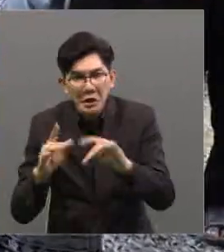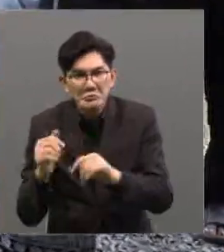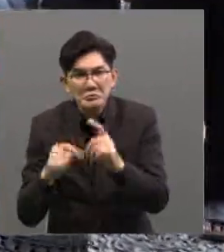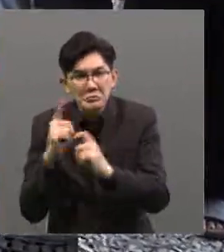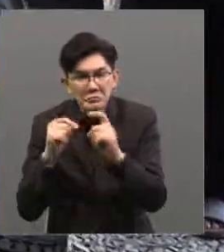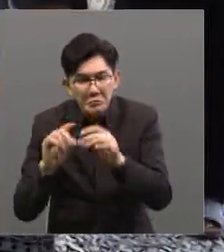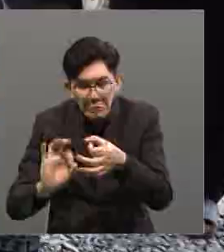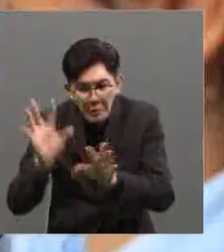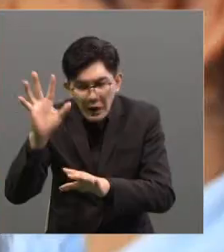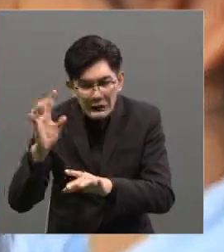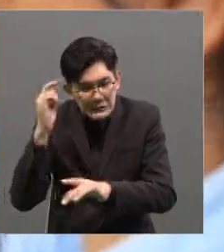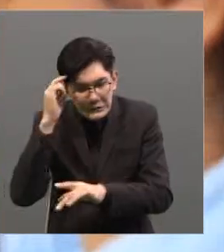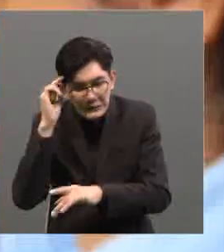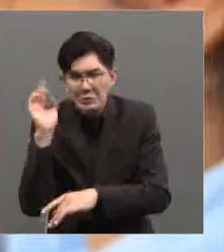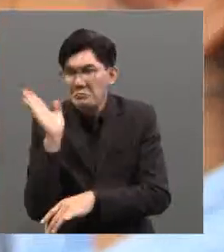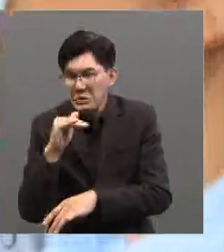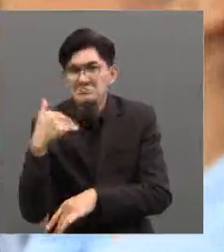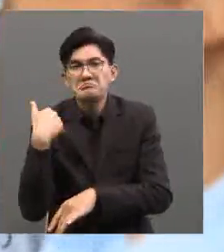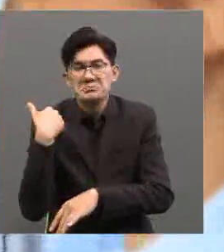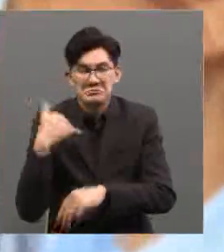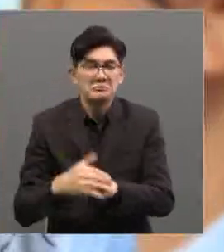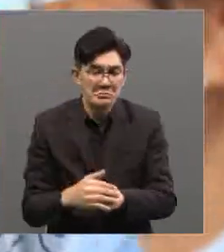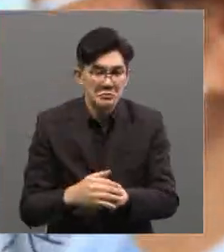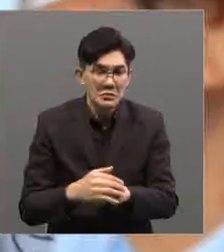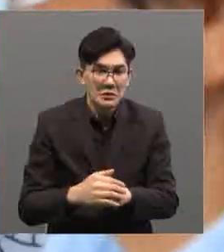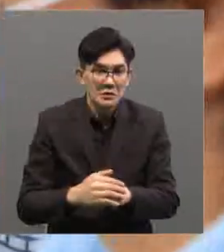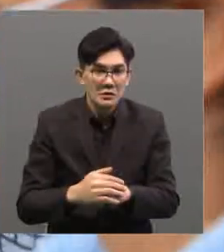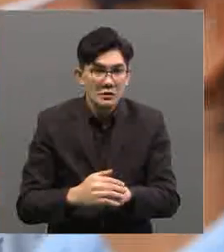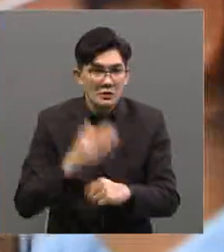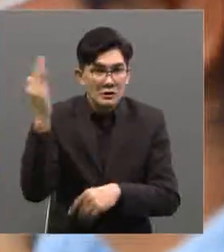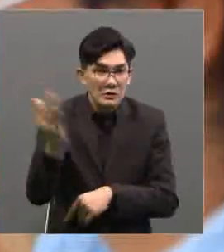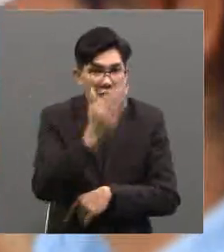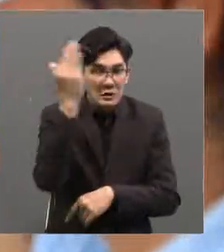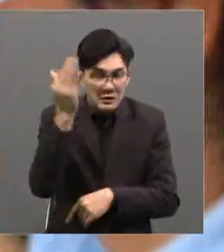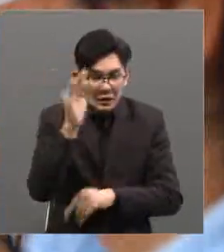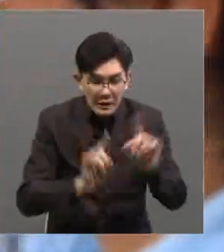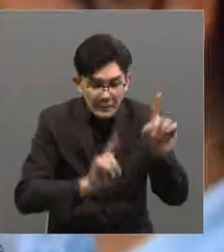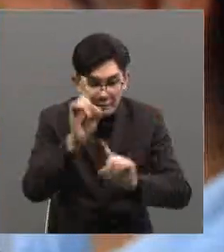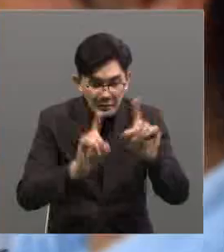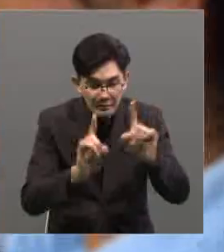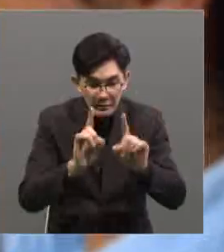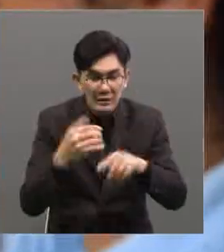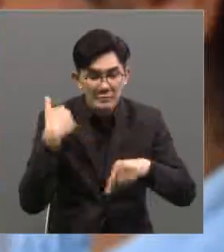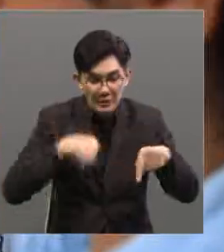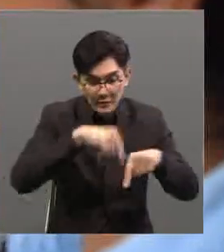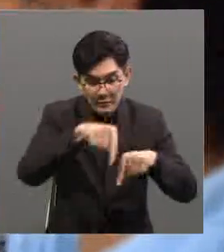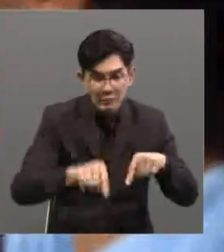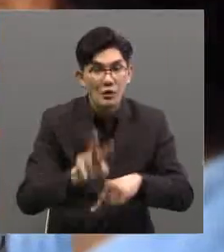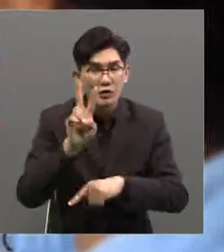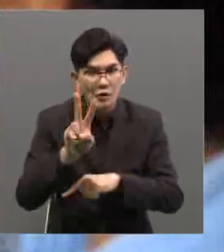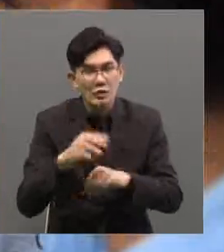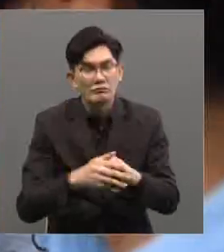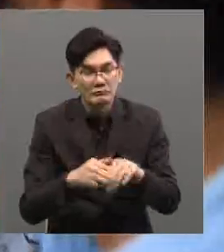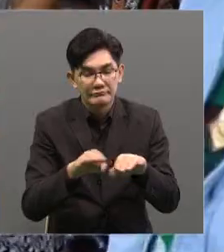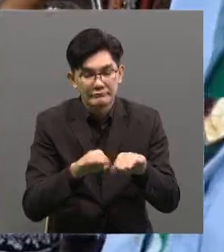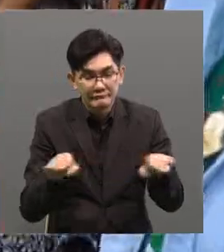คือสิ่งที่น่ากังวลและน่าเป็นห่วงทีเดียวจากการตรวจวัดคุณภาพอากาศภายในบ่อขยะจำนวน2จุดค่ะคืออยู่ในเกณฑ์คาดขี